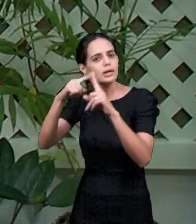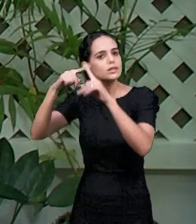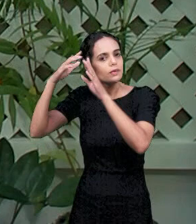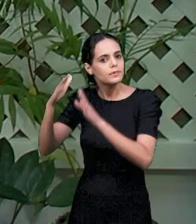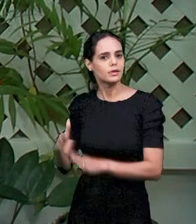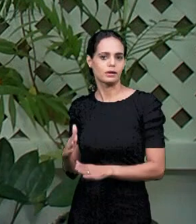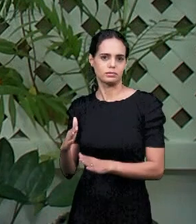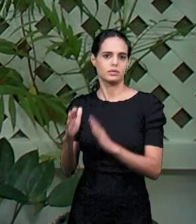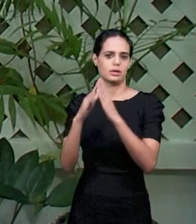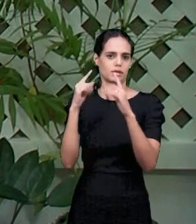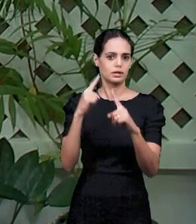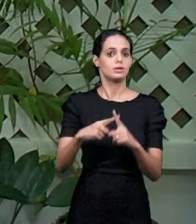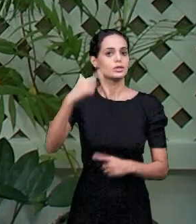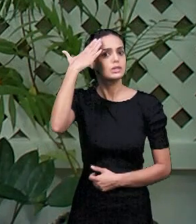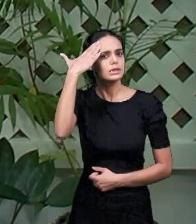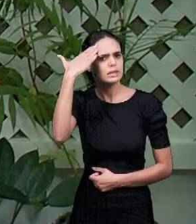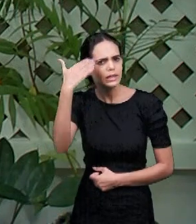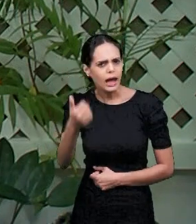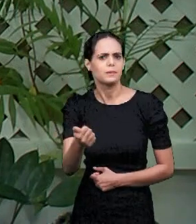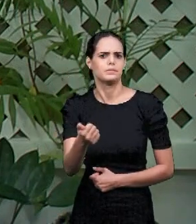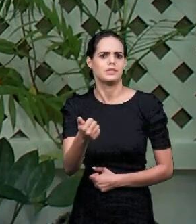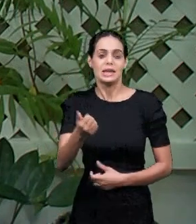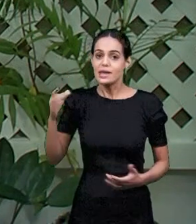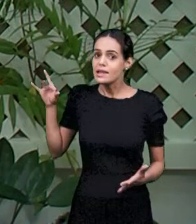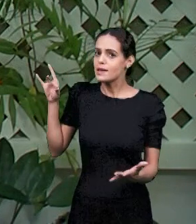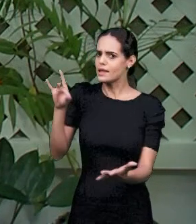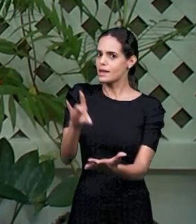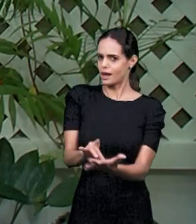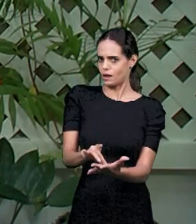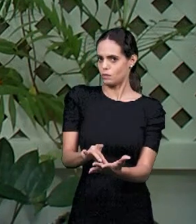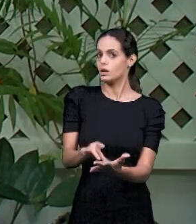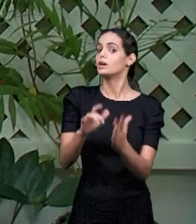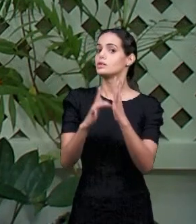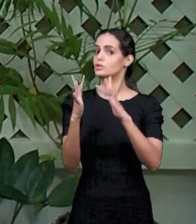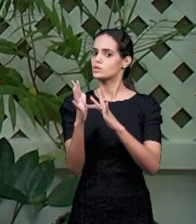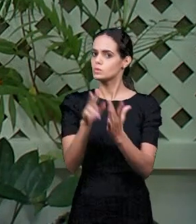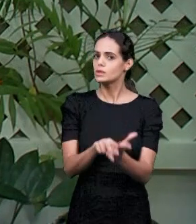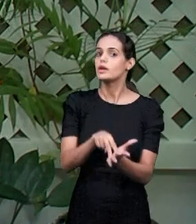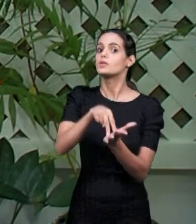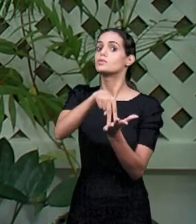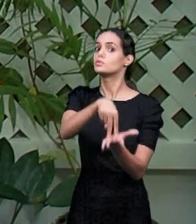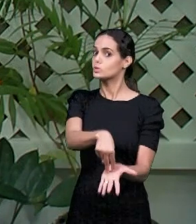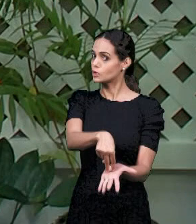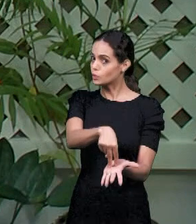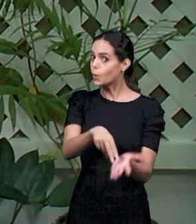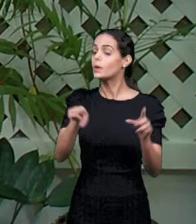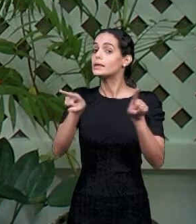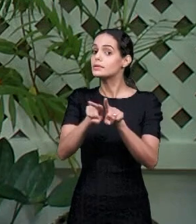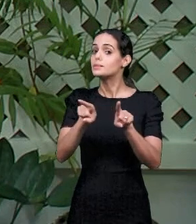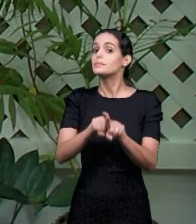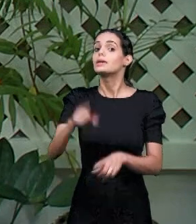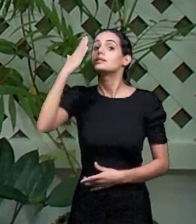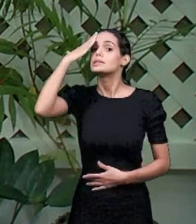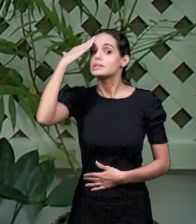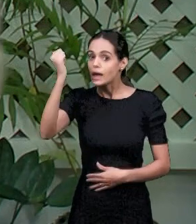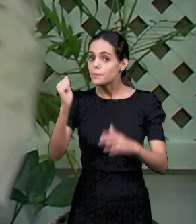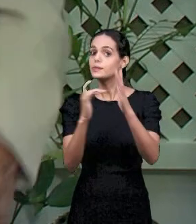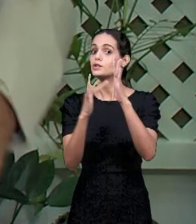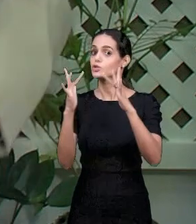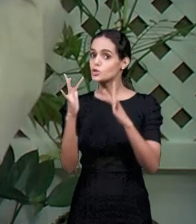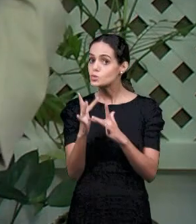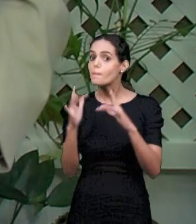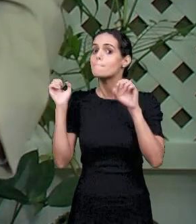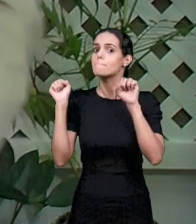sait réellement, pas seulement que Jésus est ressuscité, mais elle sait comment il